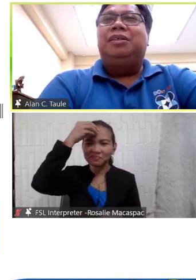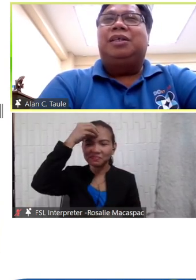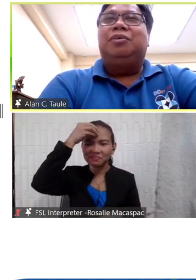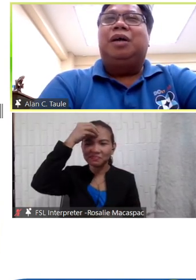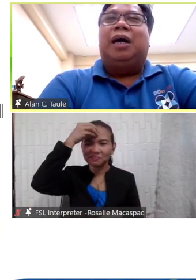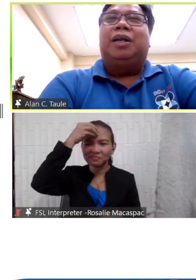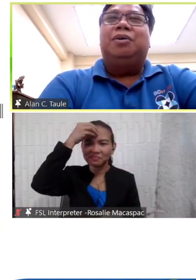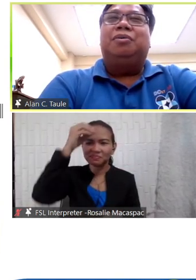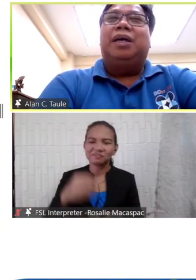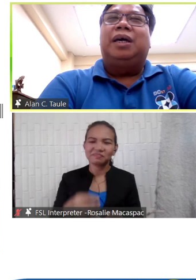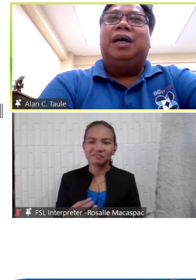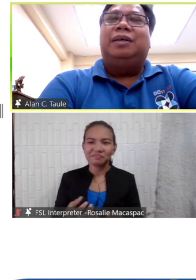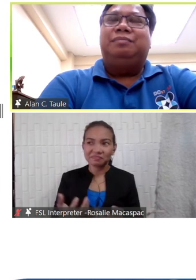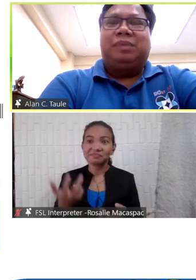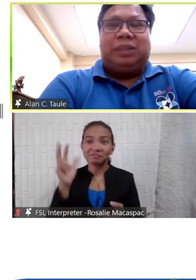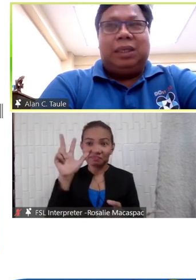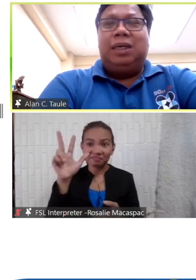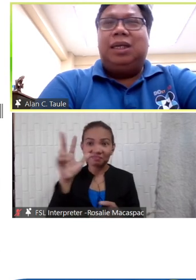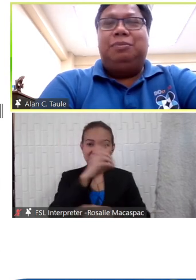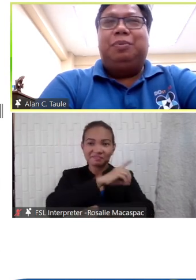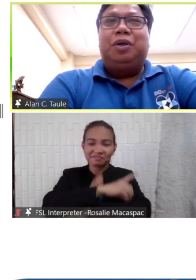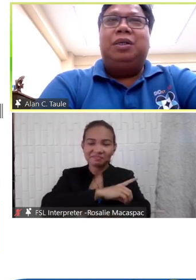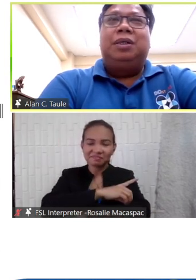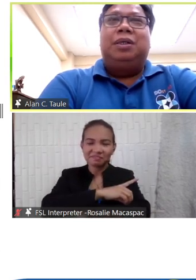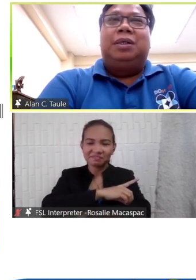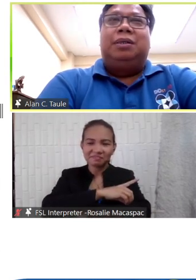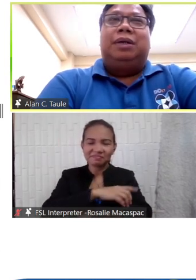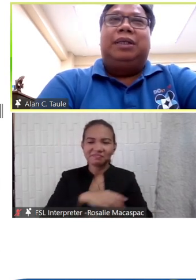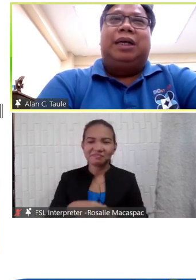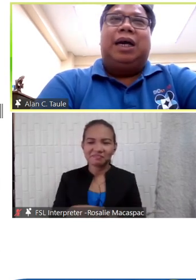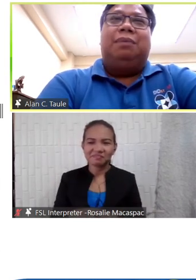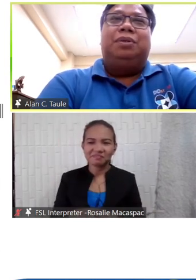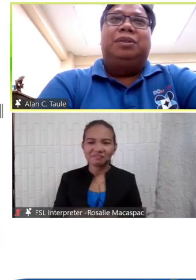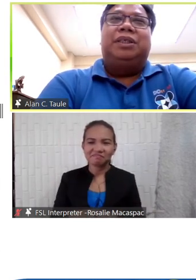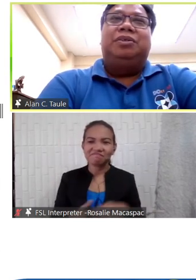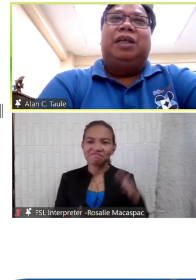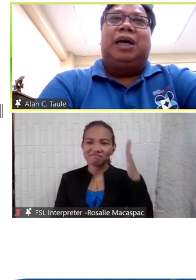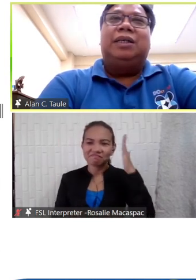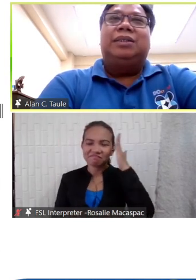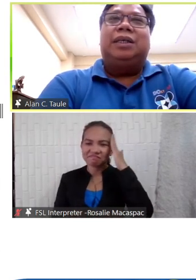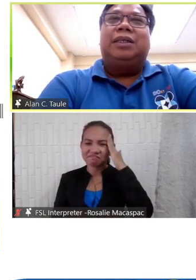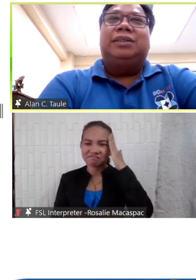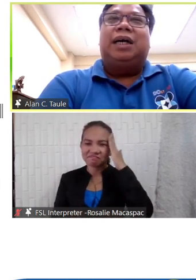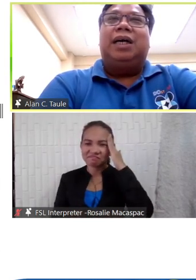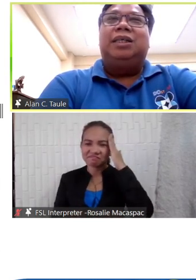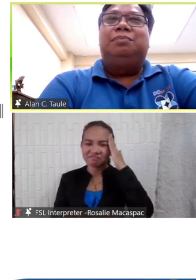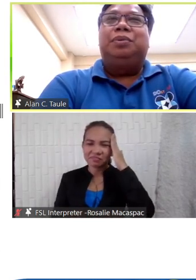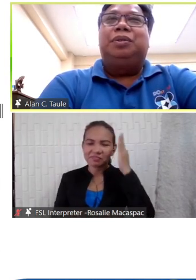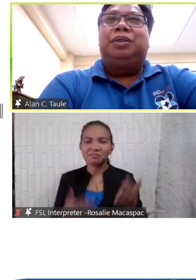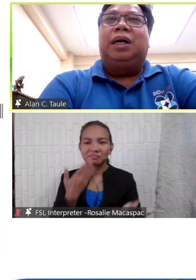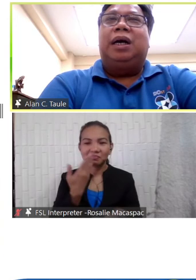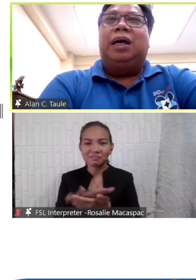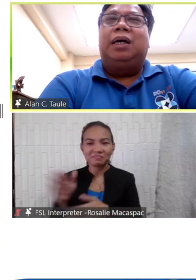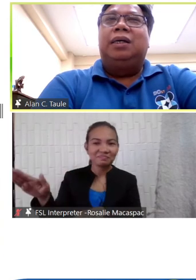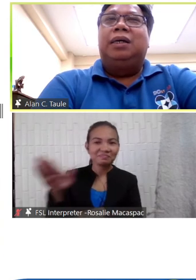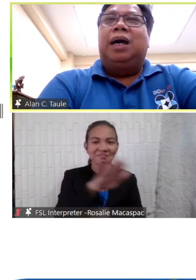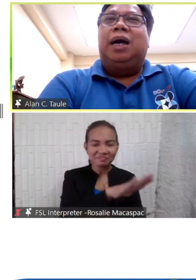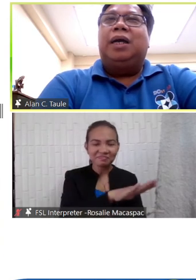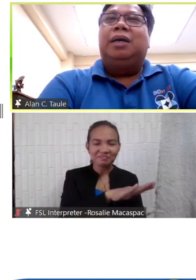mga huling tatlong araw. Kaya alam niyo po, magandang hapon sa inyong lahat at sa ngalan po